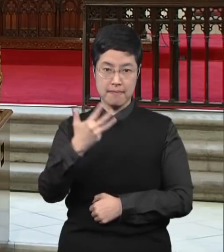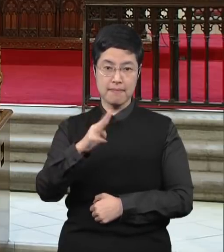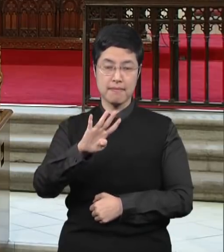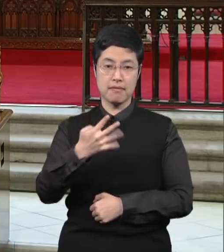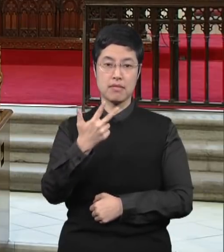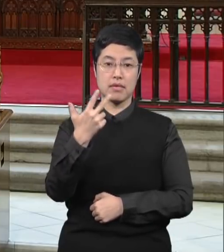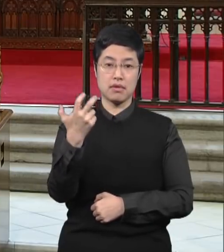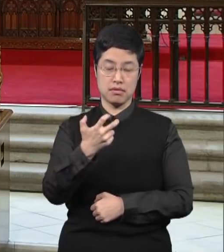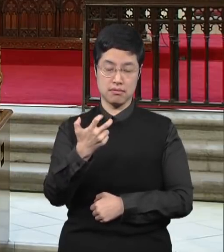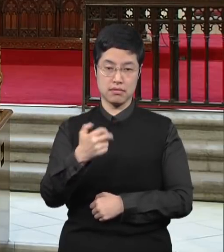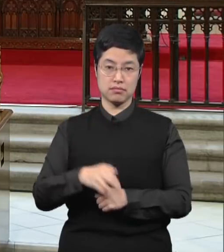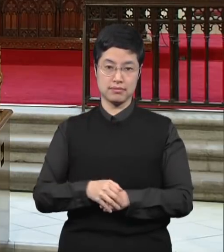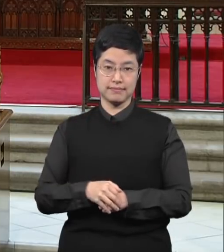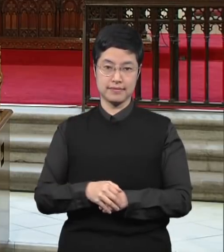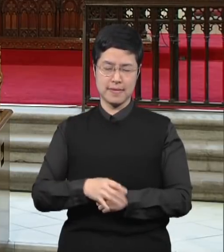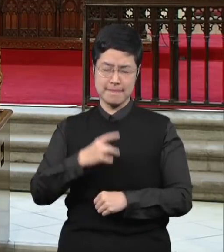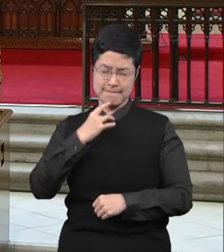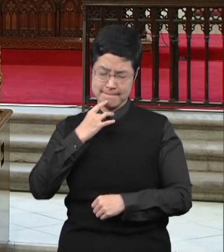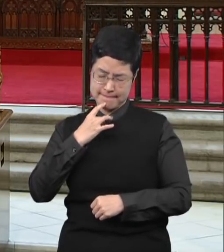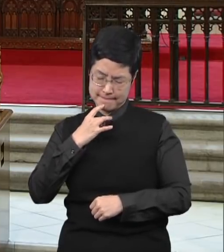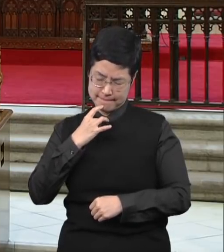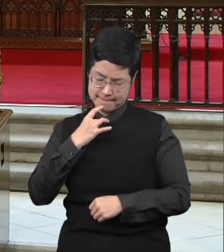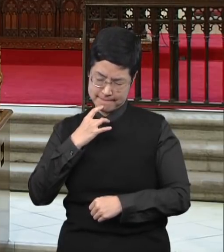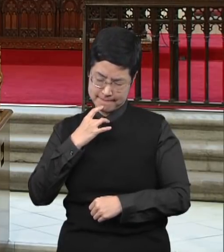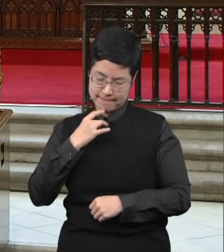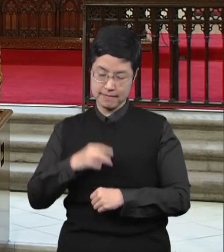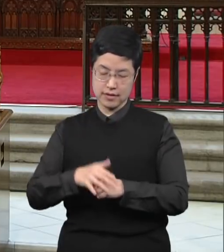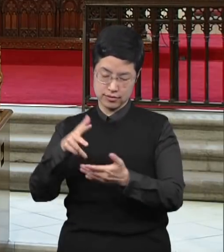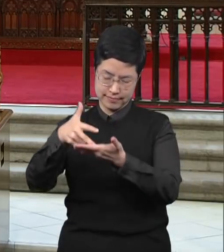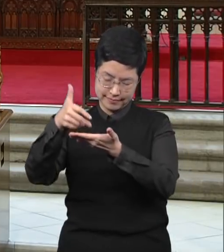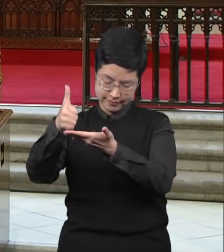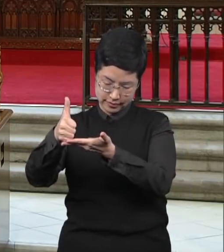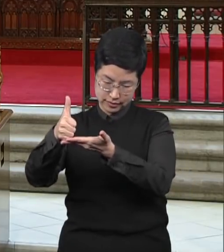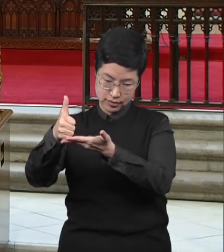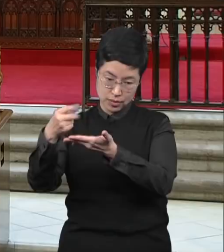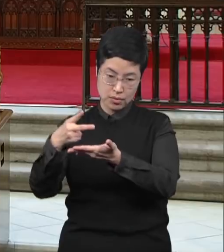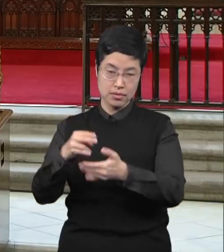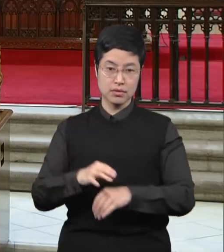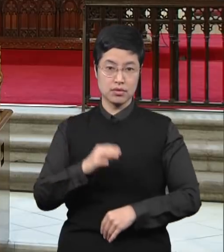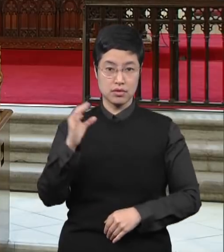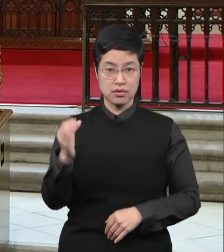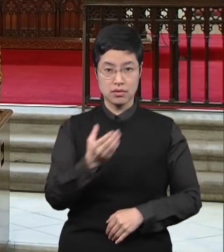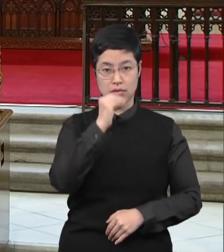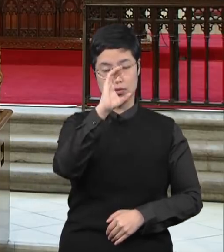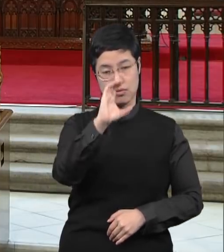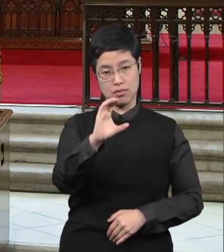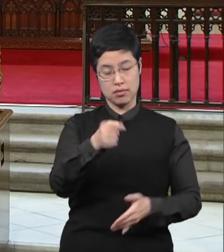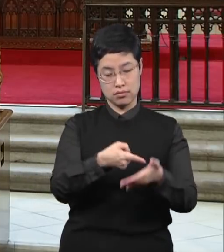18,470일을 오롯한 마음으로 주님과 선교회에